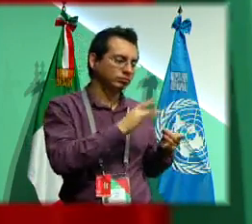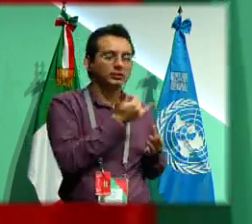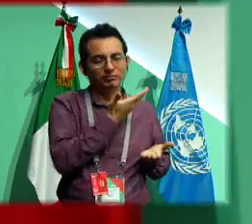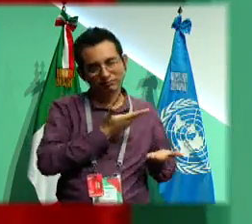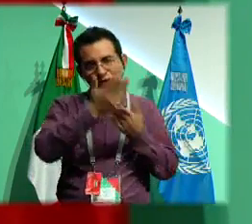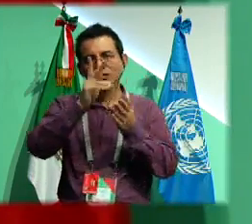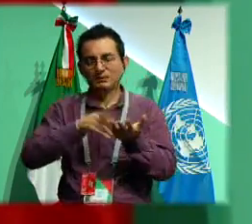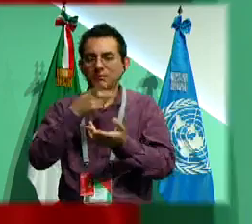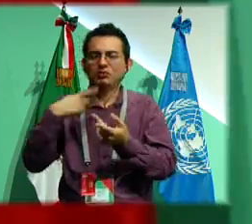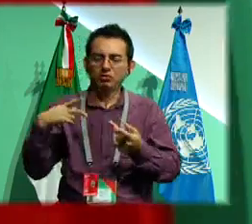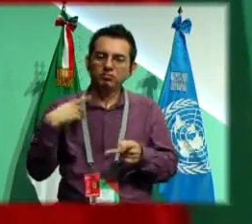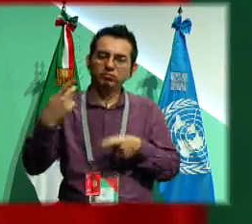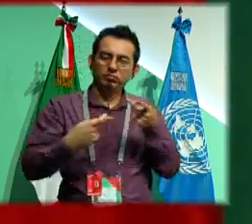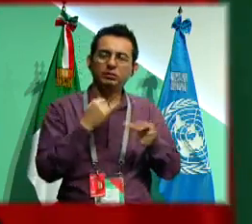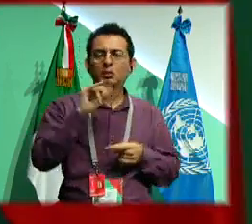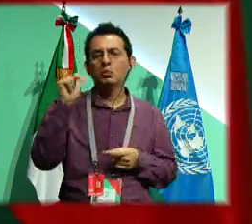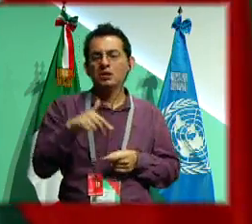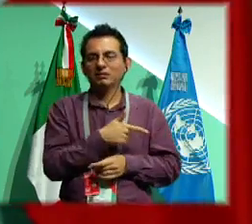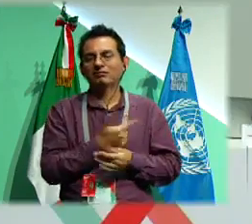attendez.